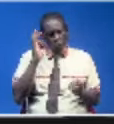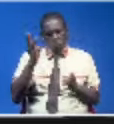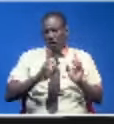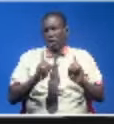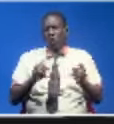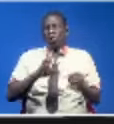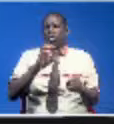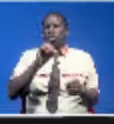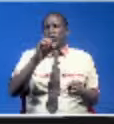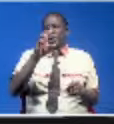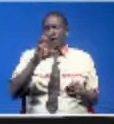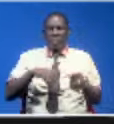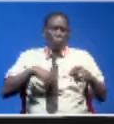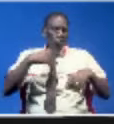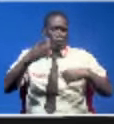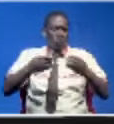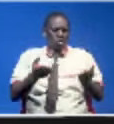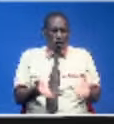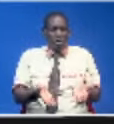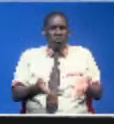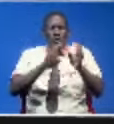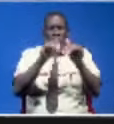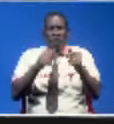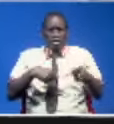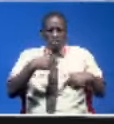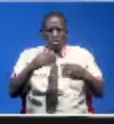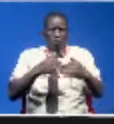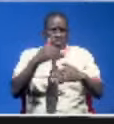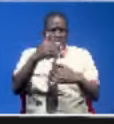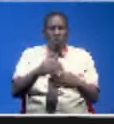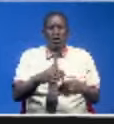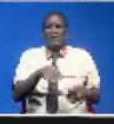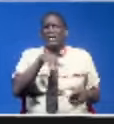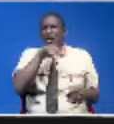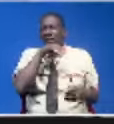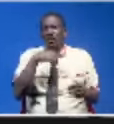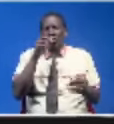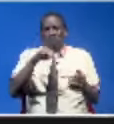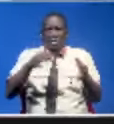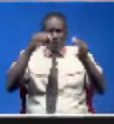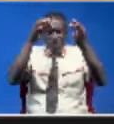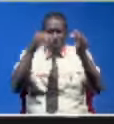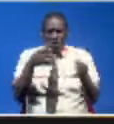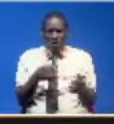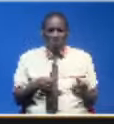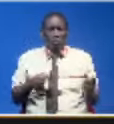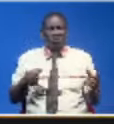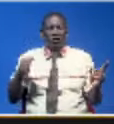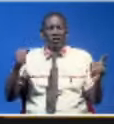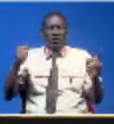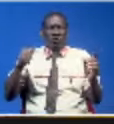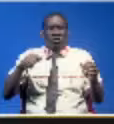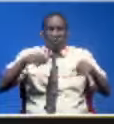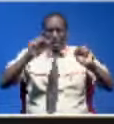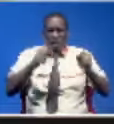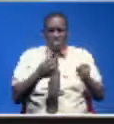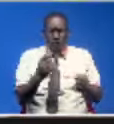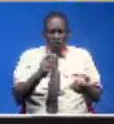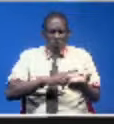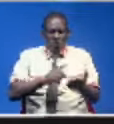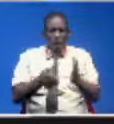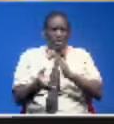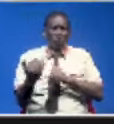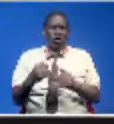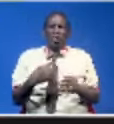ODM itazidi kuimarika na kuendelea mbele. Odinga anasema uamuzi huo uliafikiwa wiki chache zilizopita, akiwataka